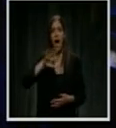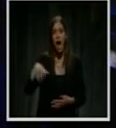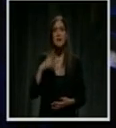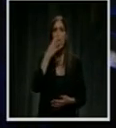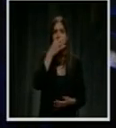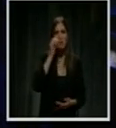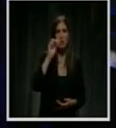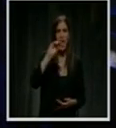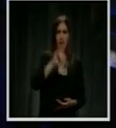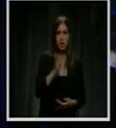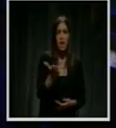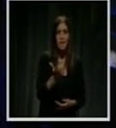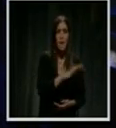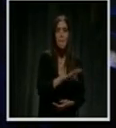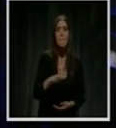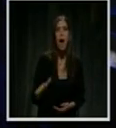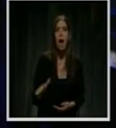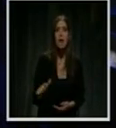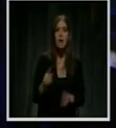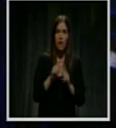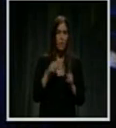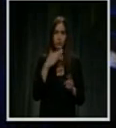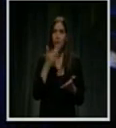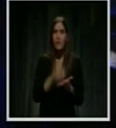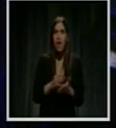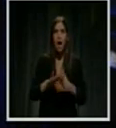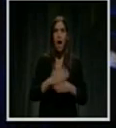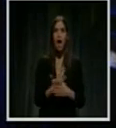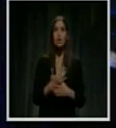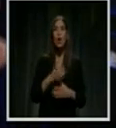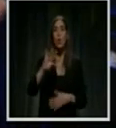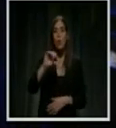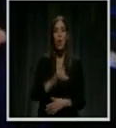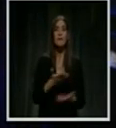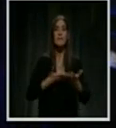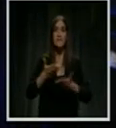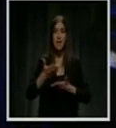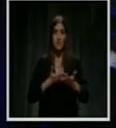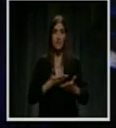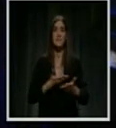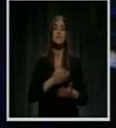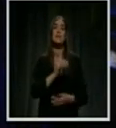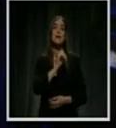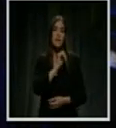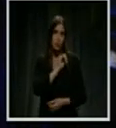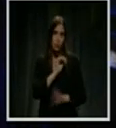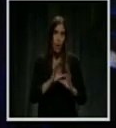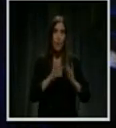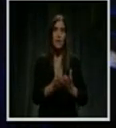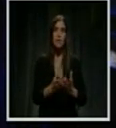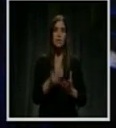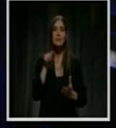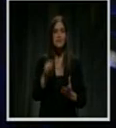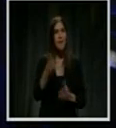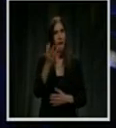il-Water Services Corporation għandha l-aqwa impjanti ta' tisfija tal-ilma saħan sitra li minnu l-ilma ta' drenaġġ aħna